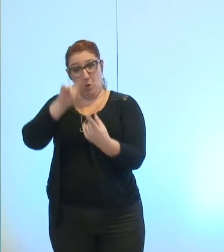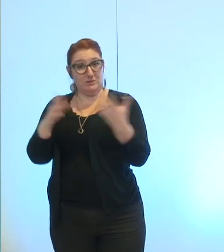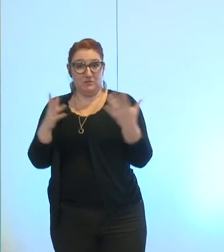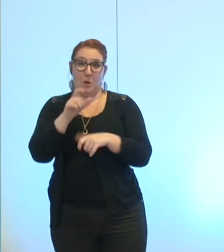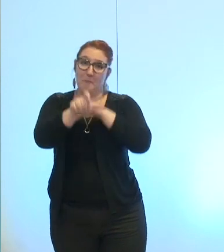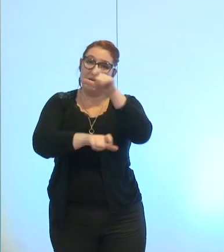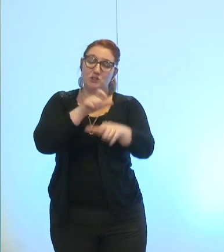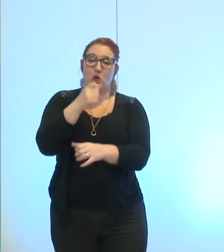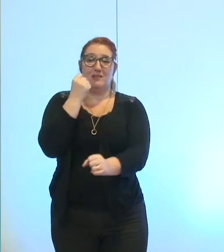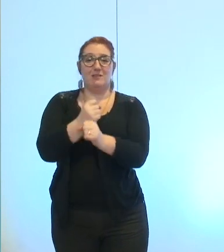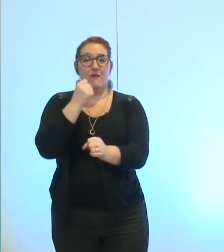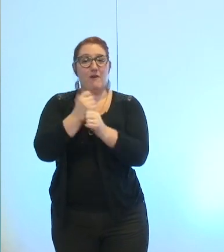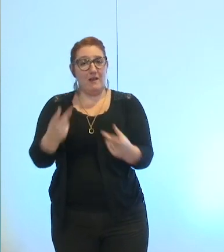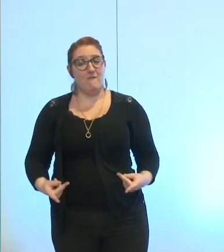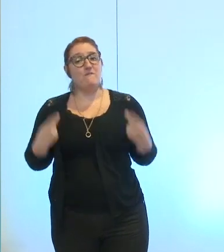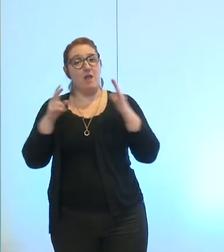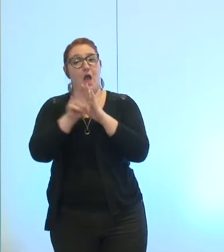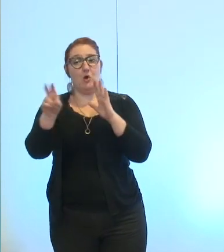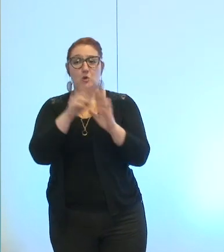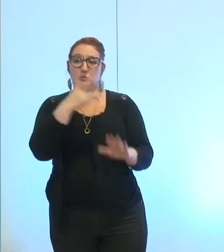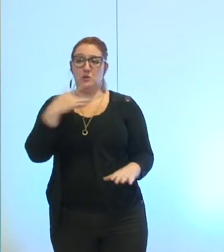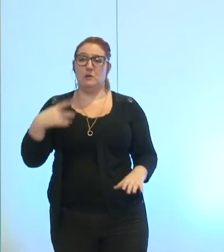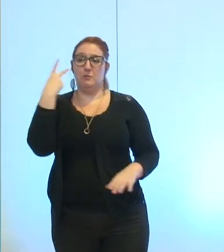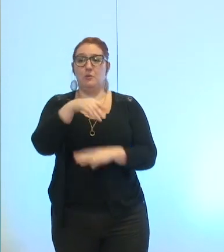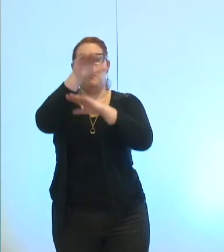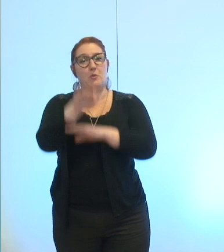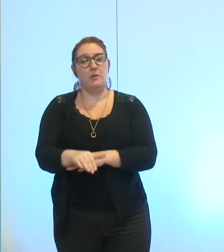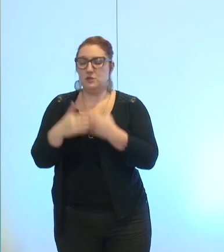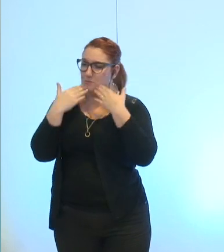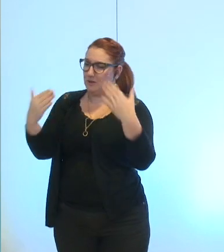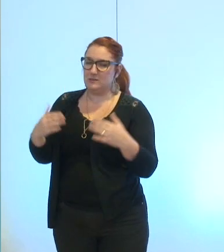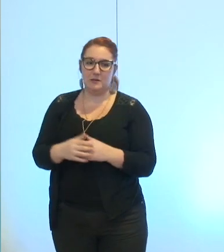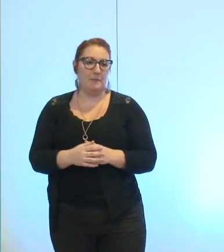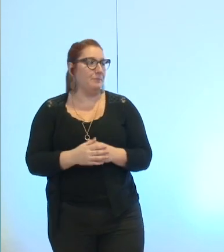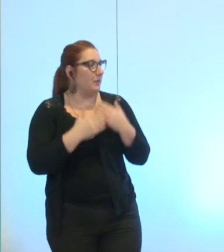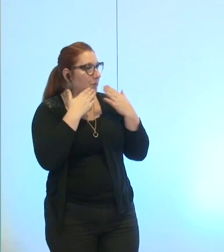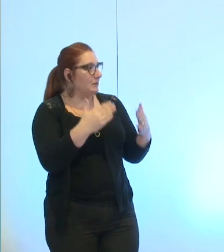celles et ceux qui travaillent et vivent à Grenoble je vous remercie